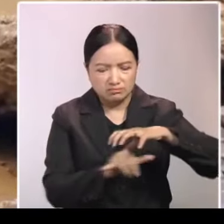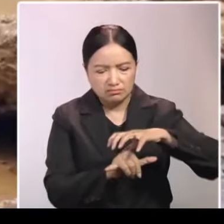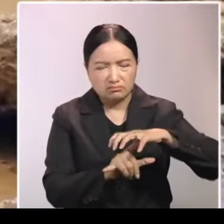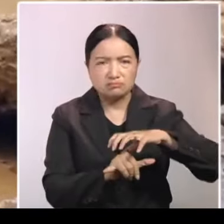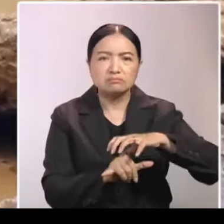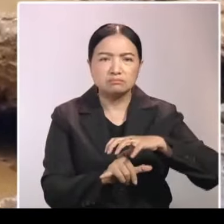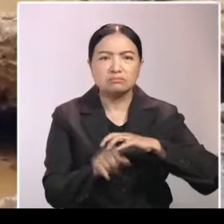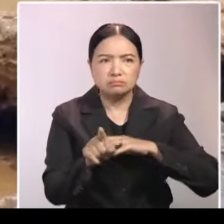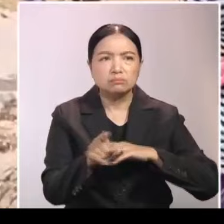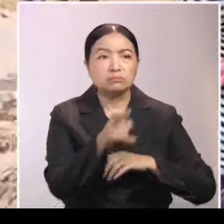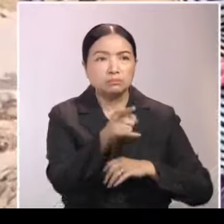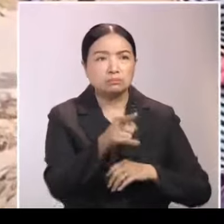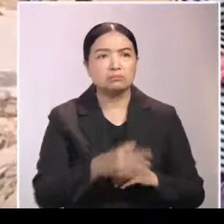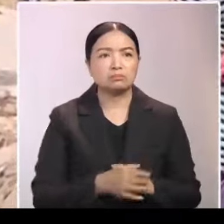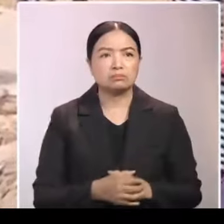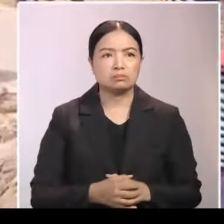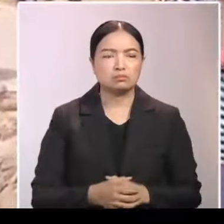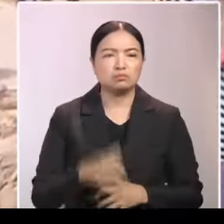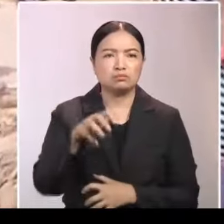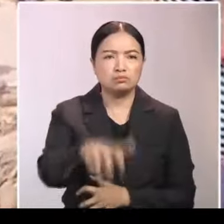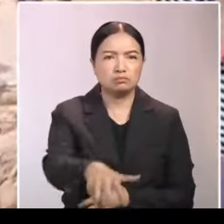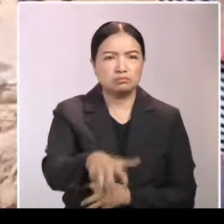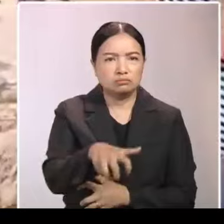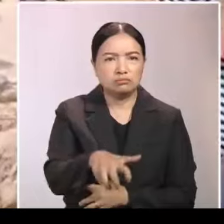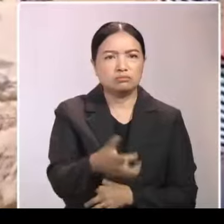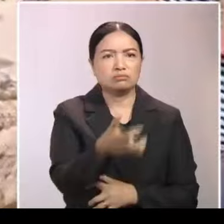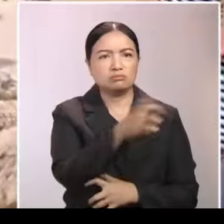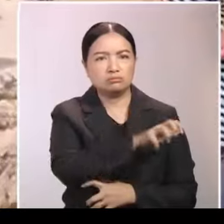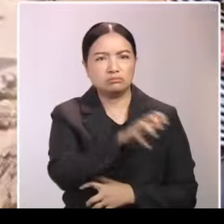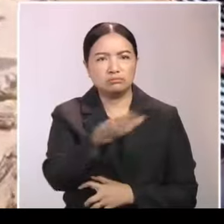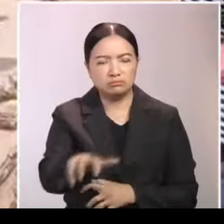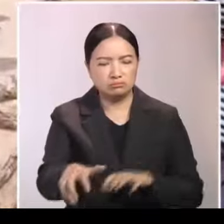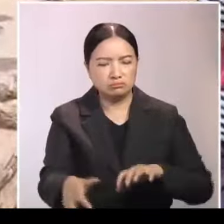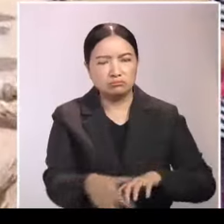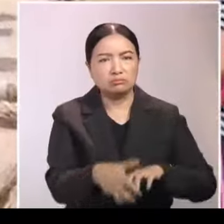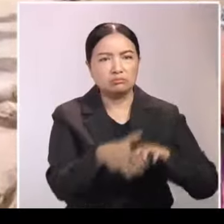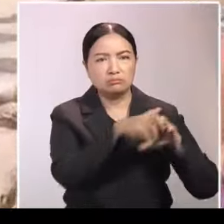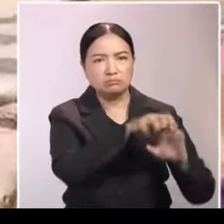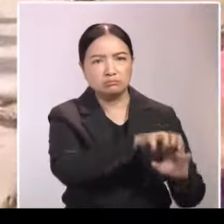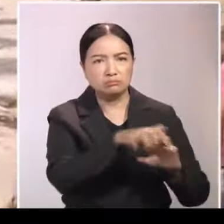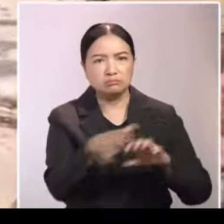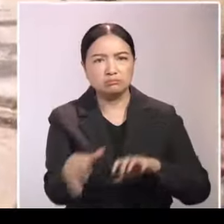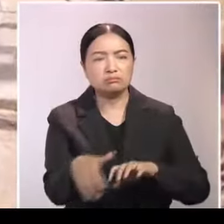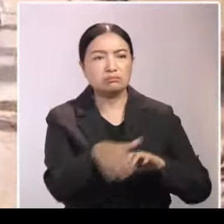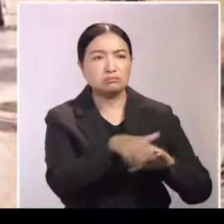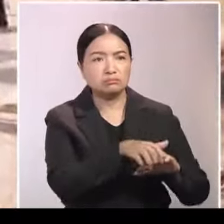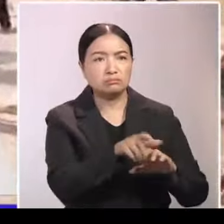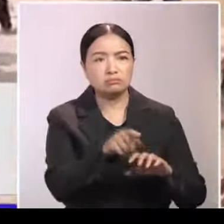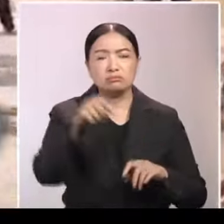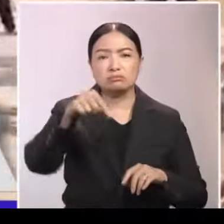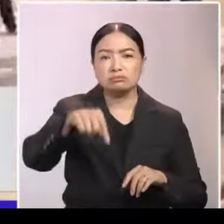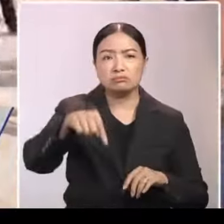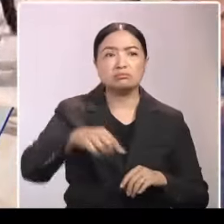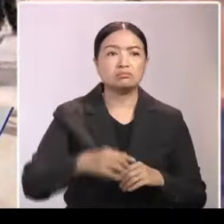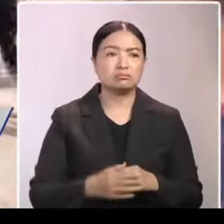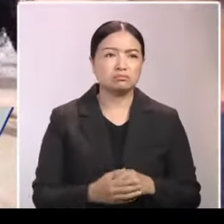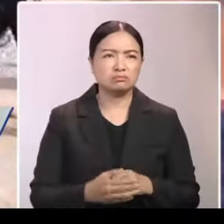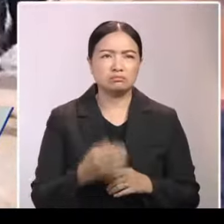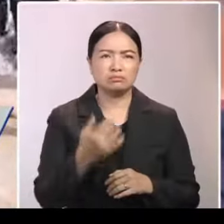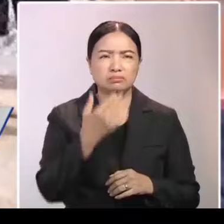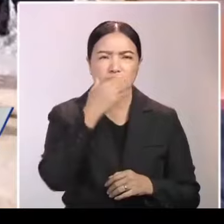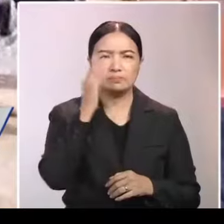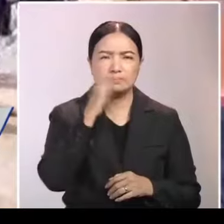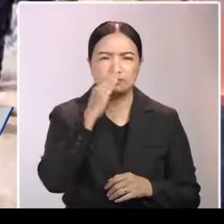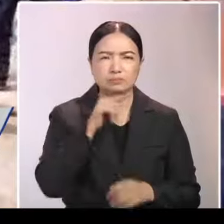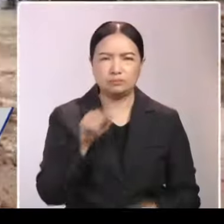ทับถมกันก็ต้องใช้เนี่ยรถแบ็คโฮนะคะมาทำการยกเอาแผ่นออกแล้วเห็นบอกบริเวณดังกล่าวมีกลิ่น